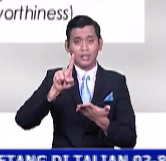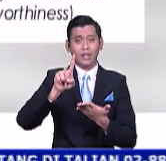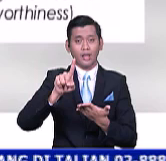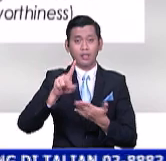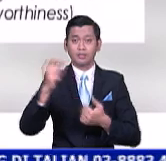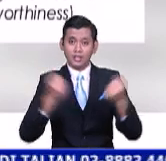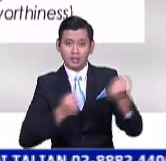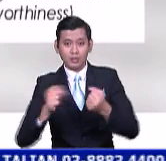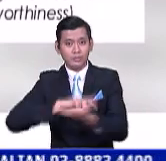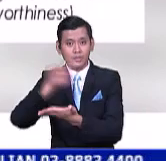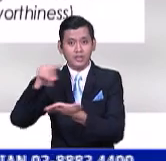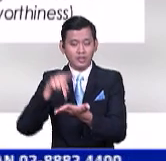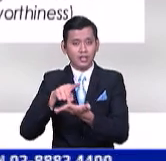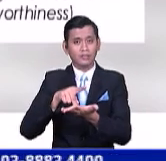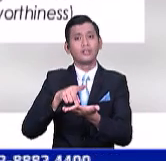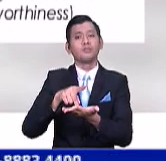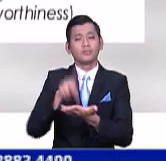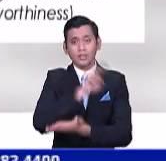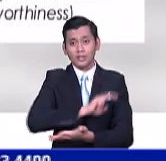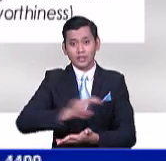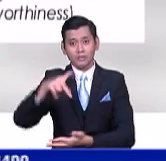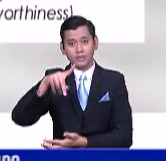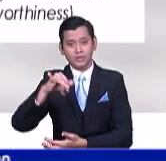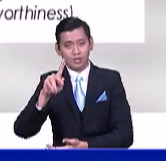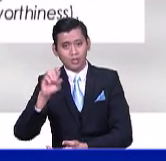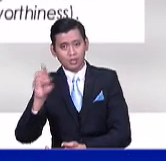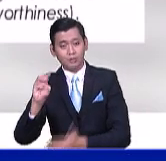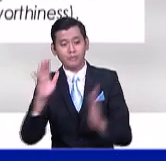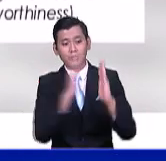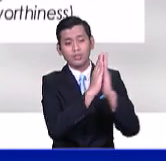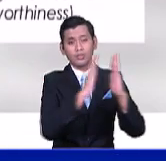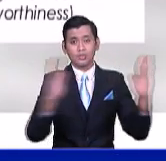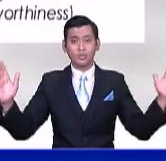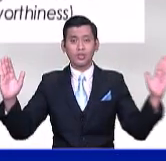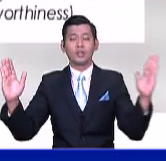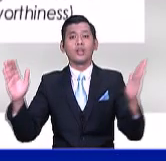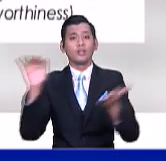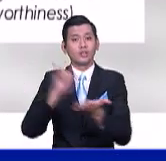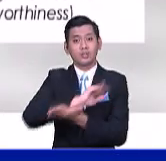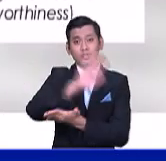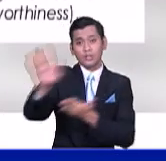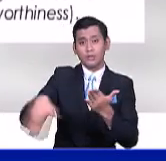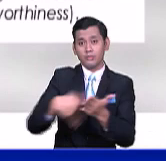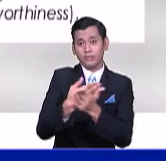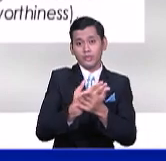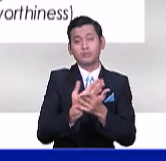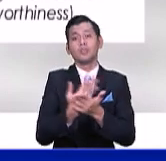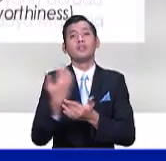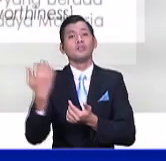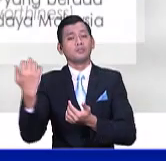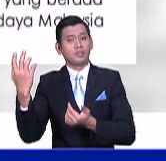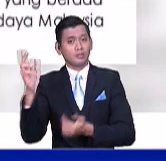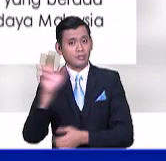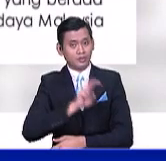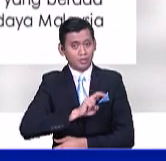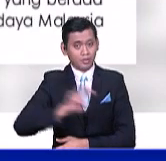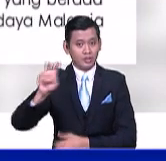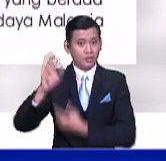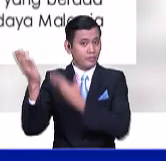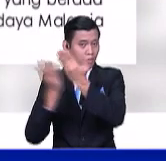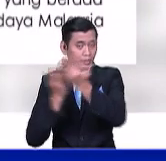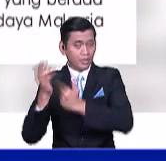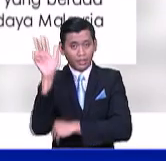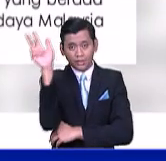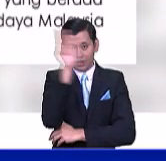pemeriksaan kendaraan berkomputer puspakom lanjutan tersebut melibatkan semua kelas kendaraan primatan di bawah Scott tanggungjawab